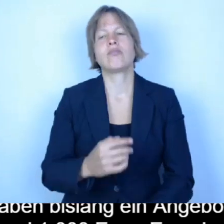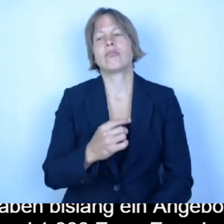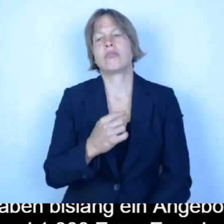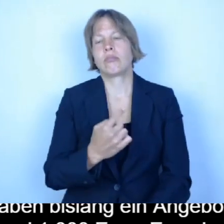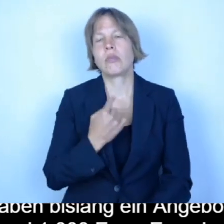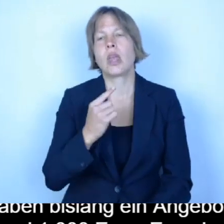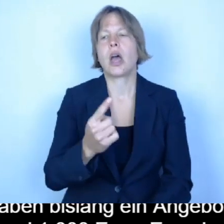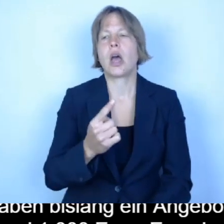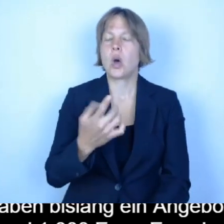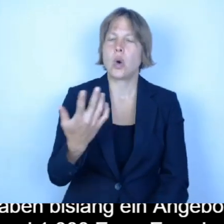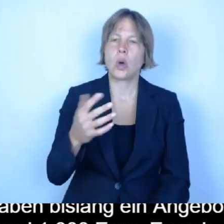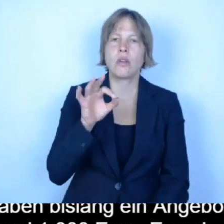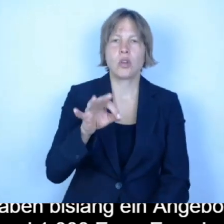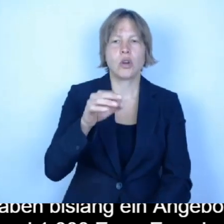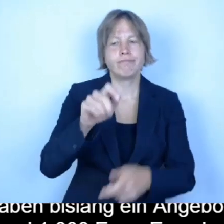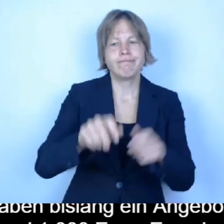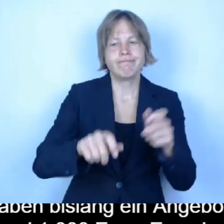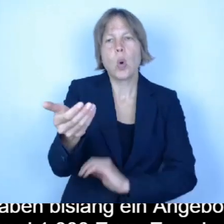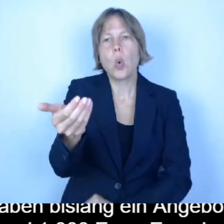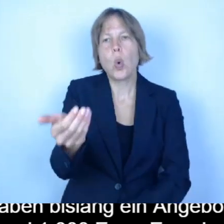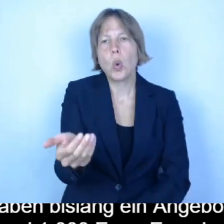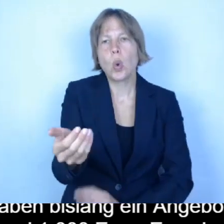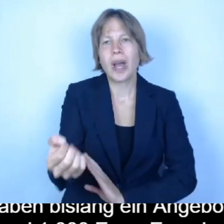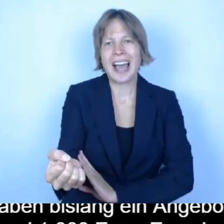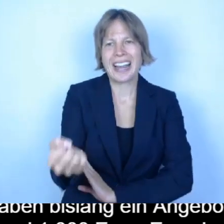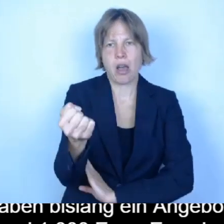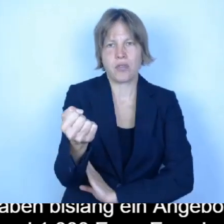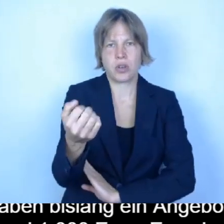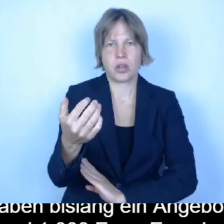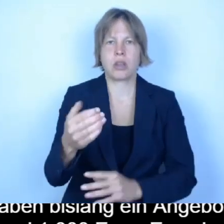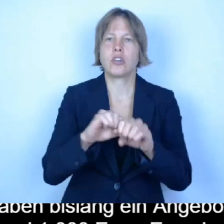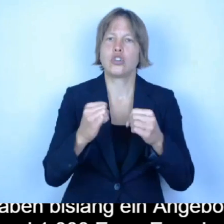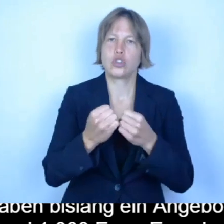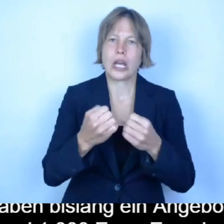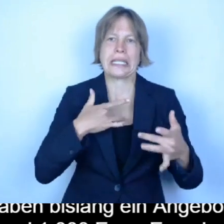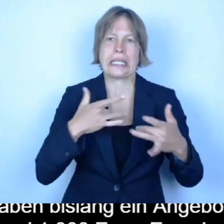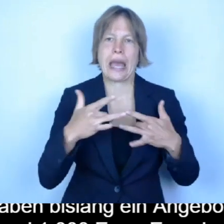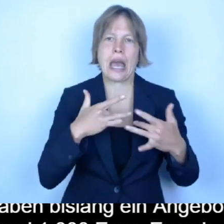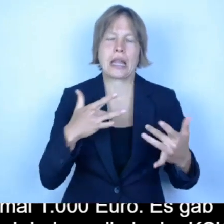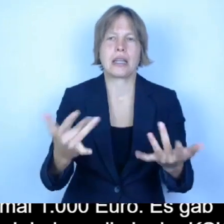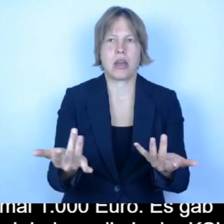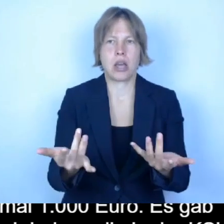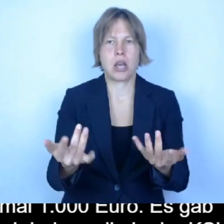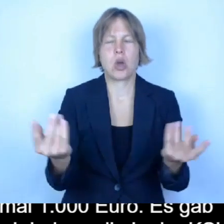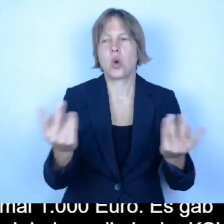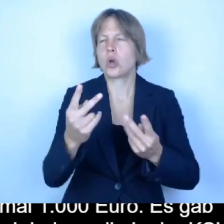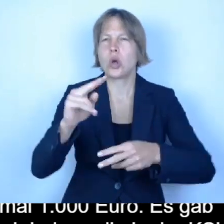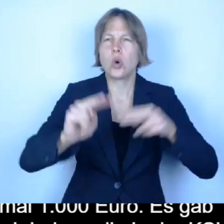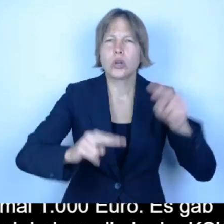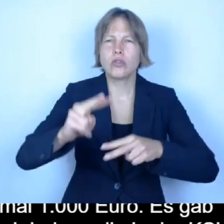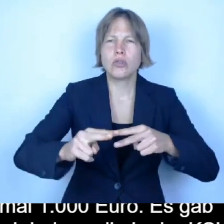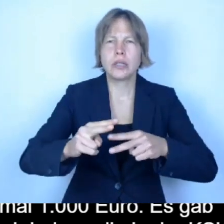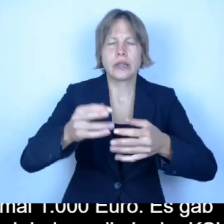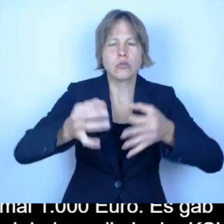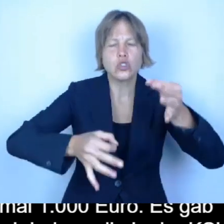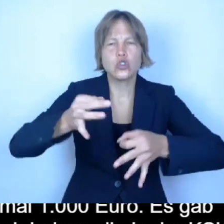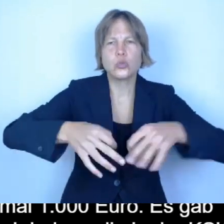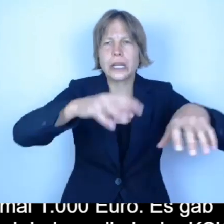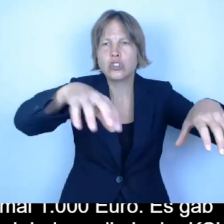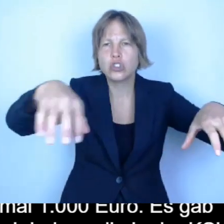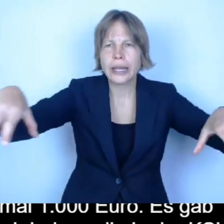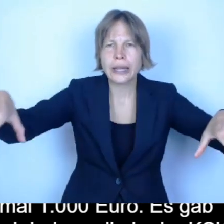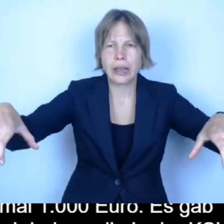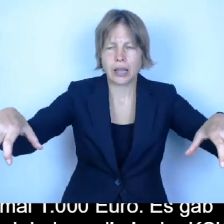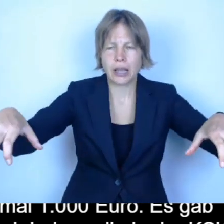den Staatstheatern und all denen Spielstätten, die bei uns förderfähig sind, werden dort Künstlerinnen und